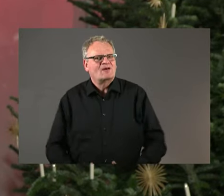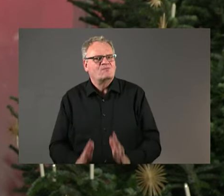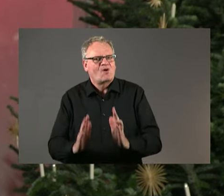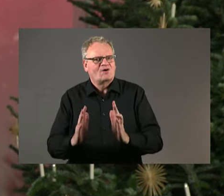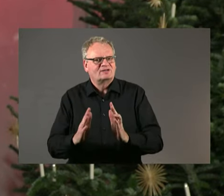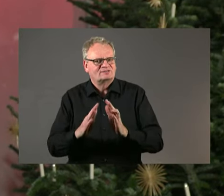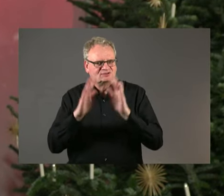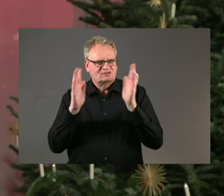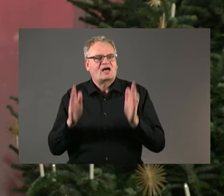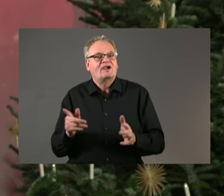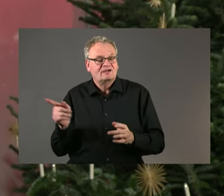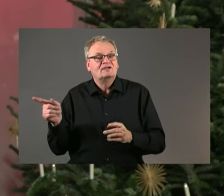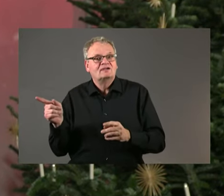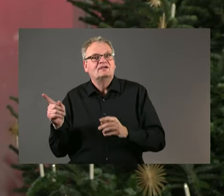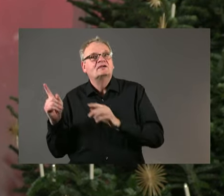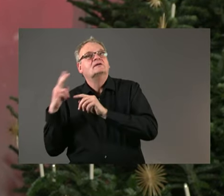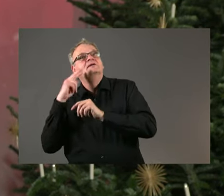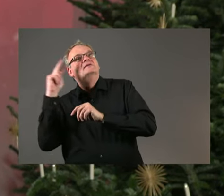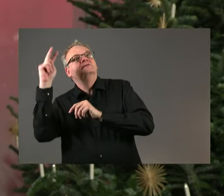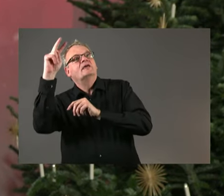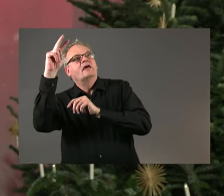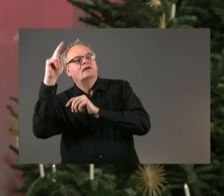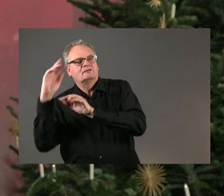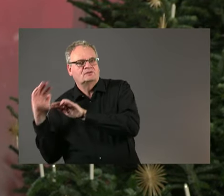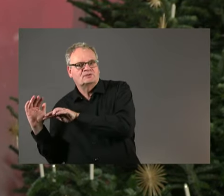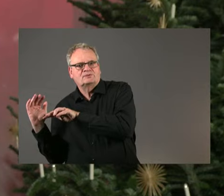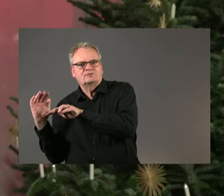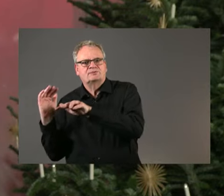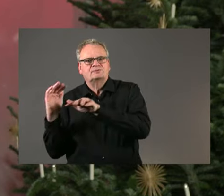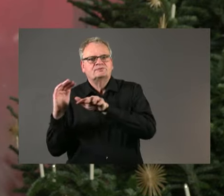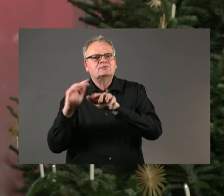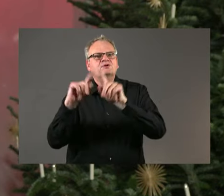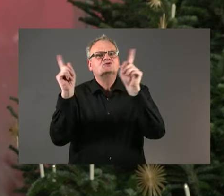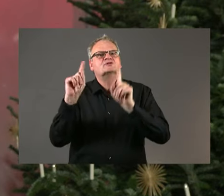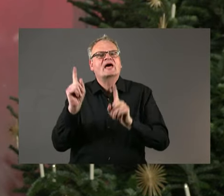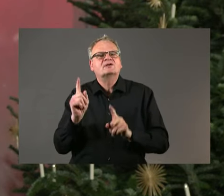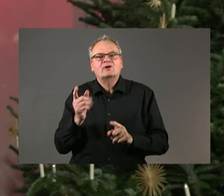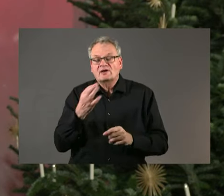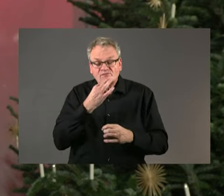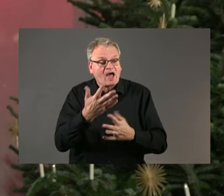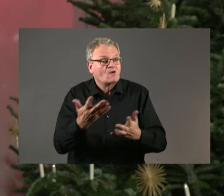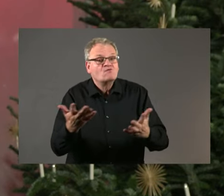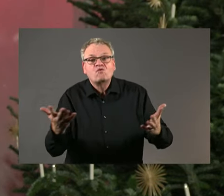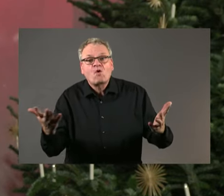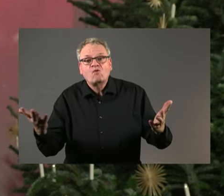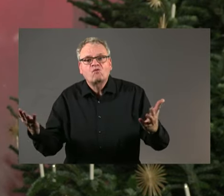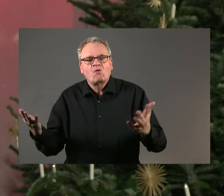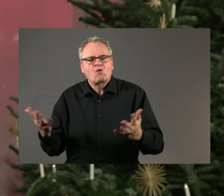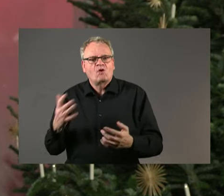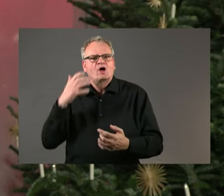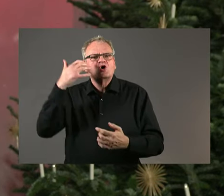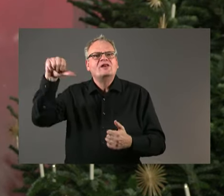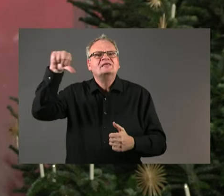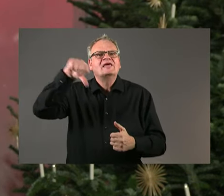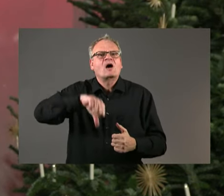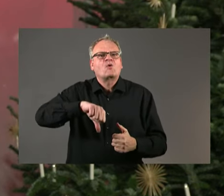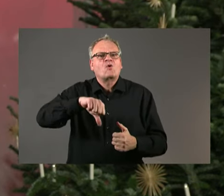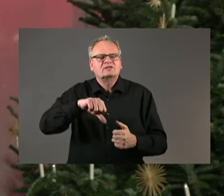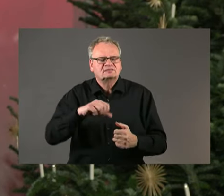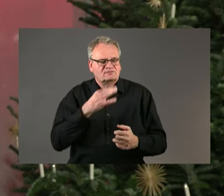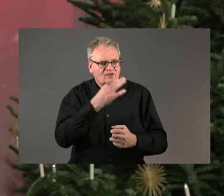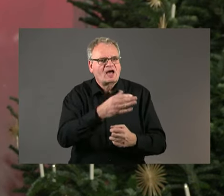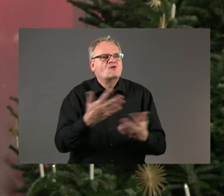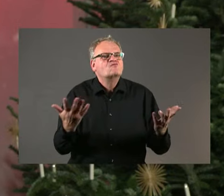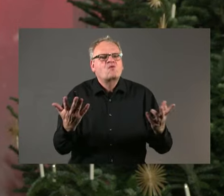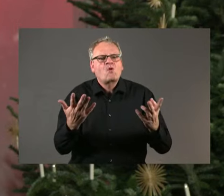dem Osten nach Jerusalem zu König Herodes. Sie fragten: Wo ist der neugeborene König der Juden? Denn wir haben einen Stern